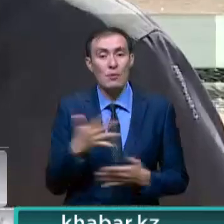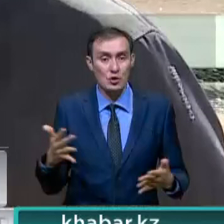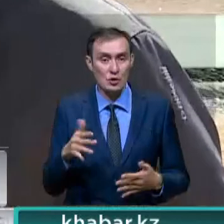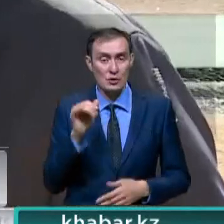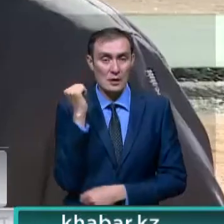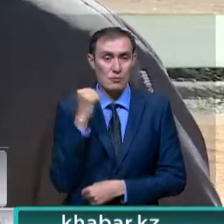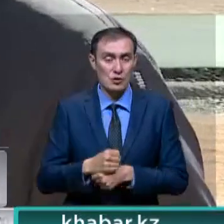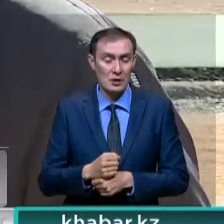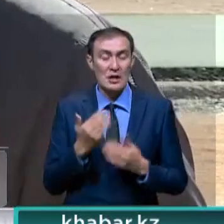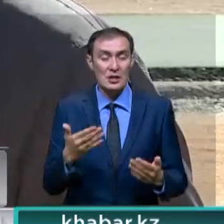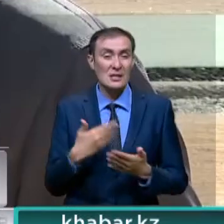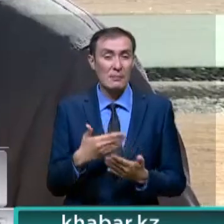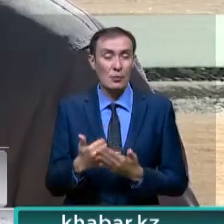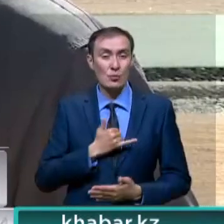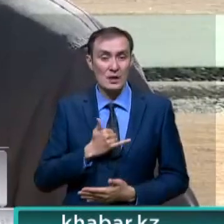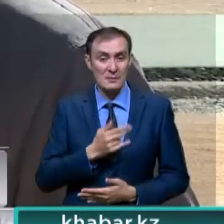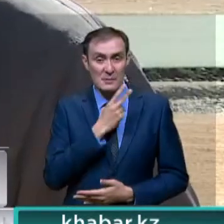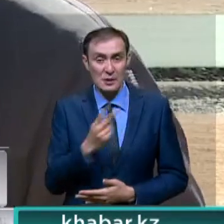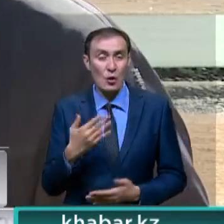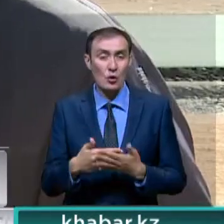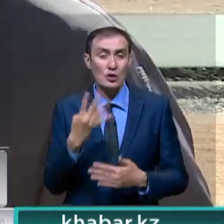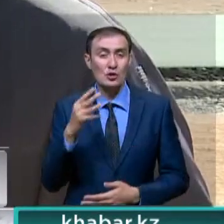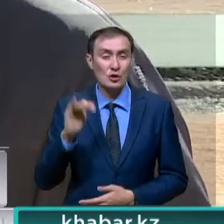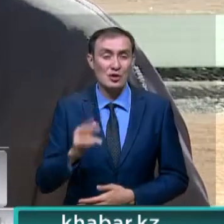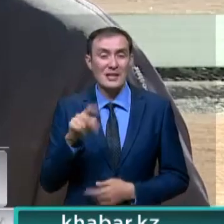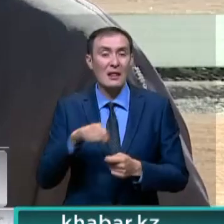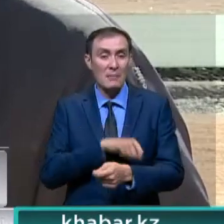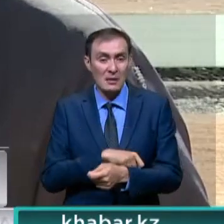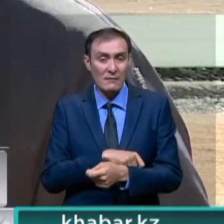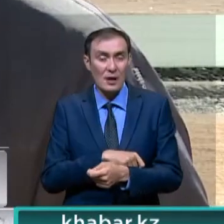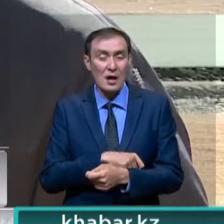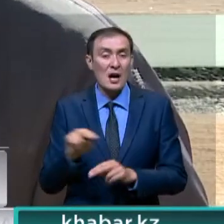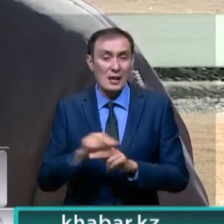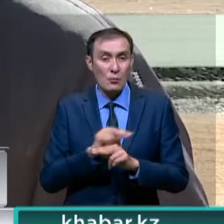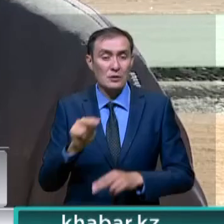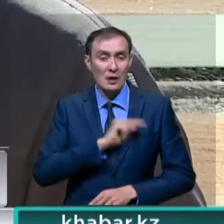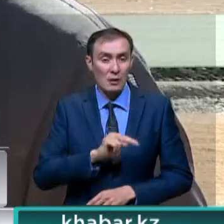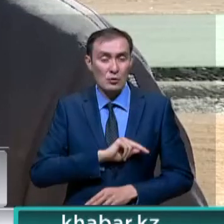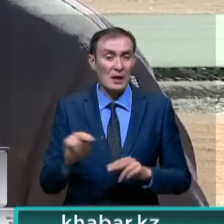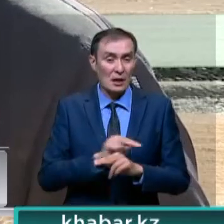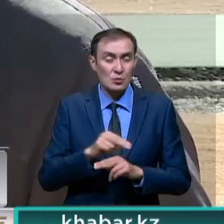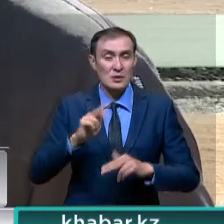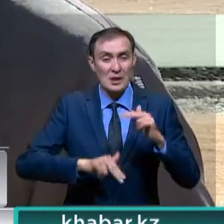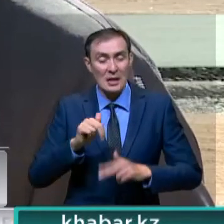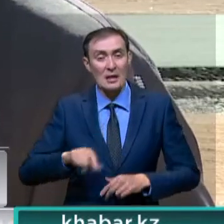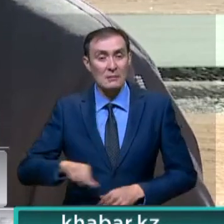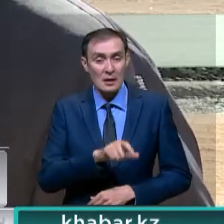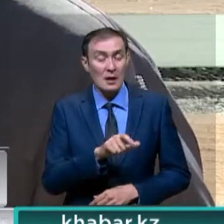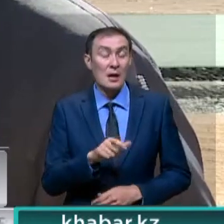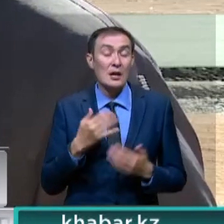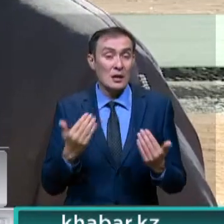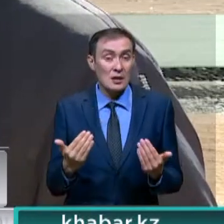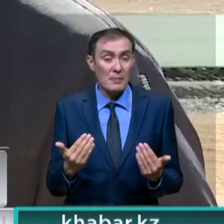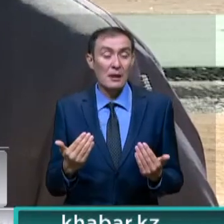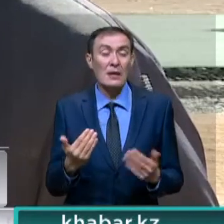По территории Казахстана, например, если смотреть, около 4000 километров ведется ремонтные работы, реконструкция, строительные работы. И